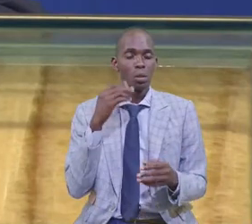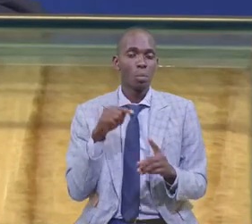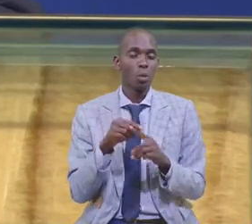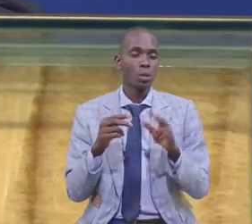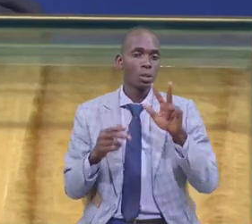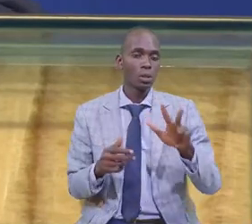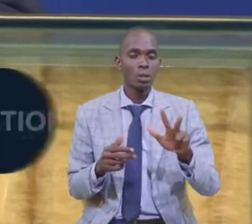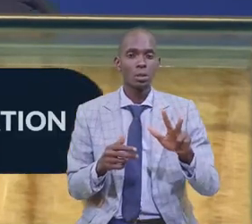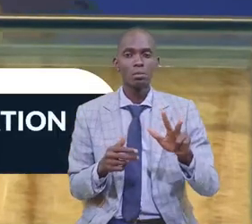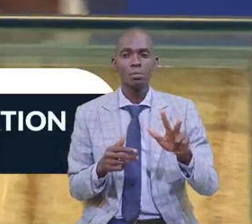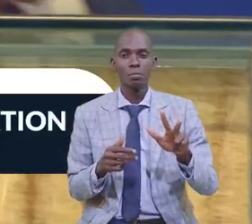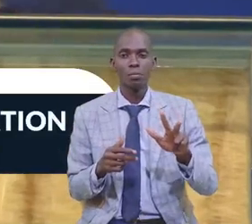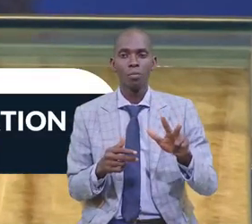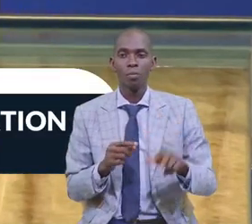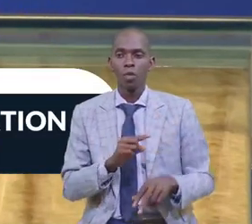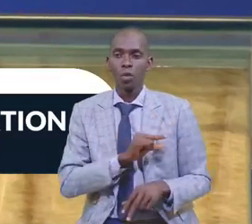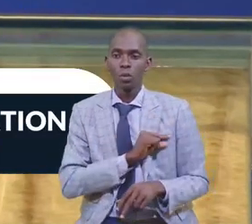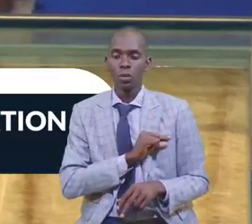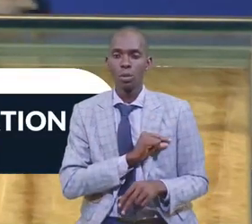la préservation perpétuelle